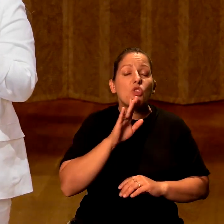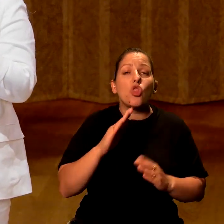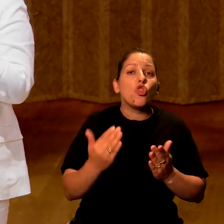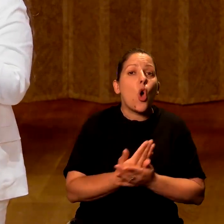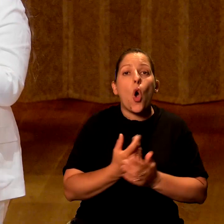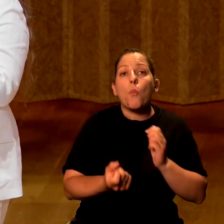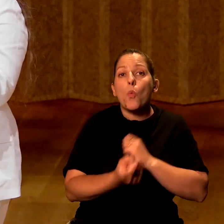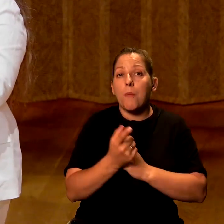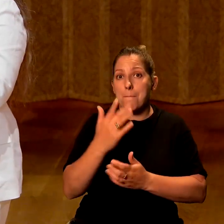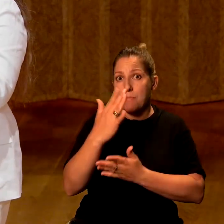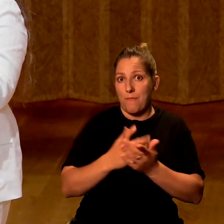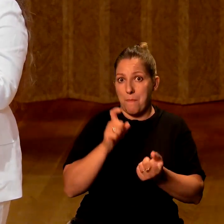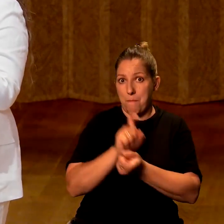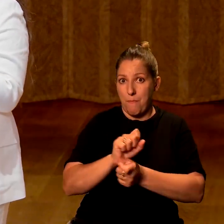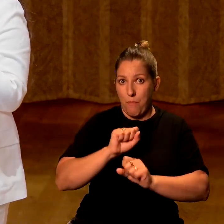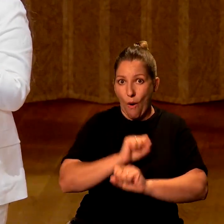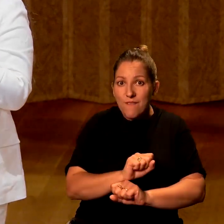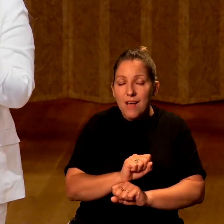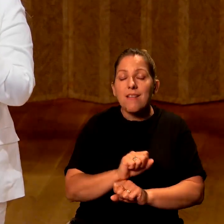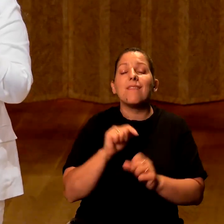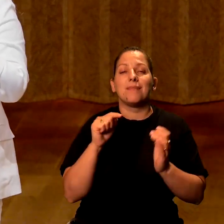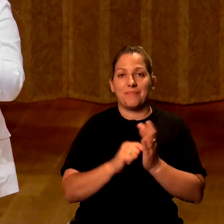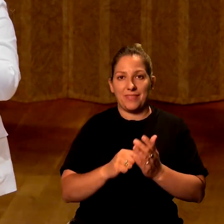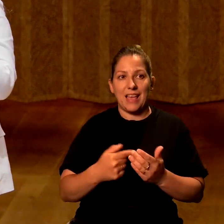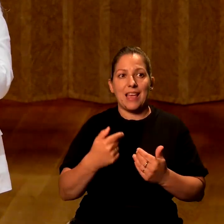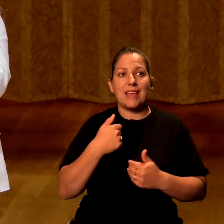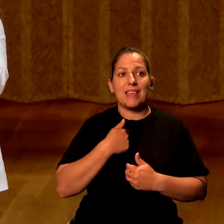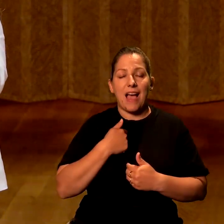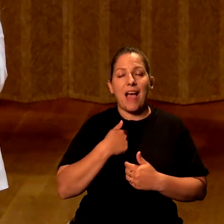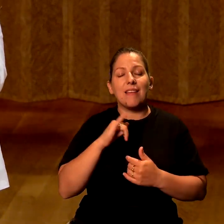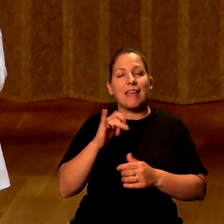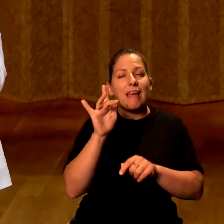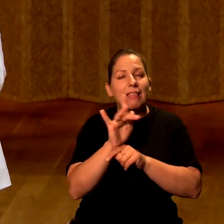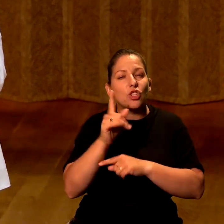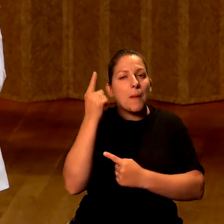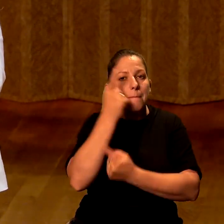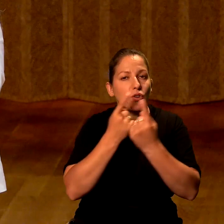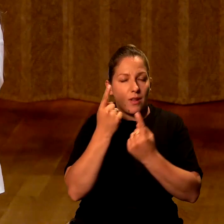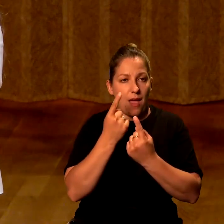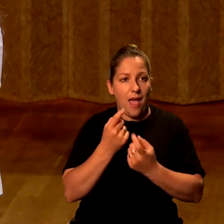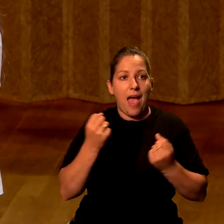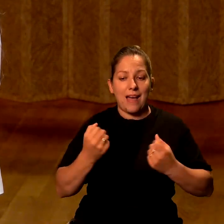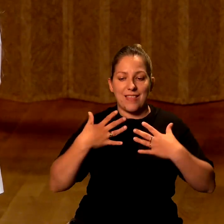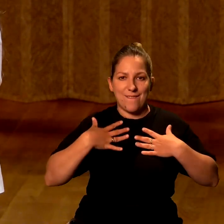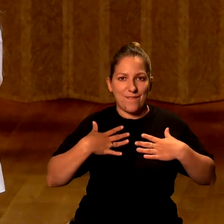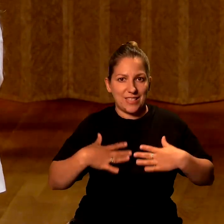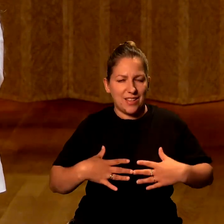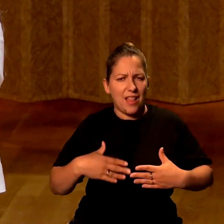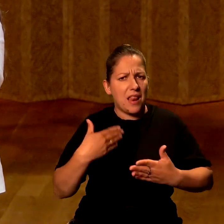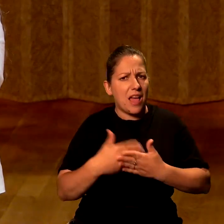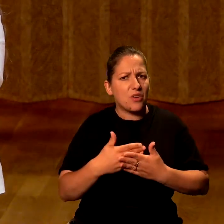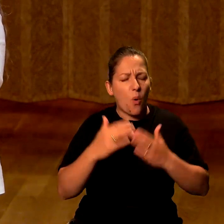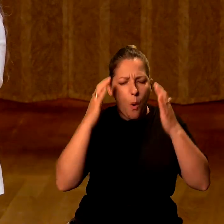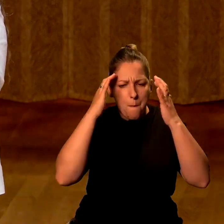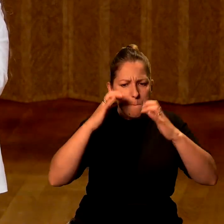nowością w programach profilaktycznych, to ja i krytyczne myślenie. Aktywność fizyczna i dlaczego mózg